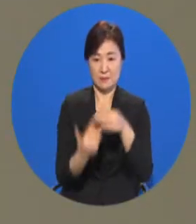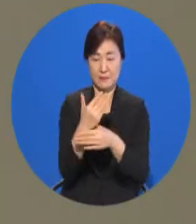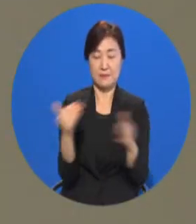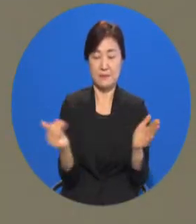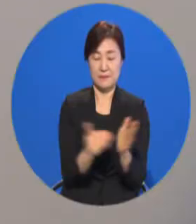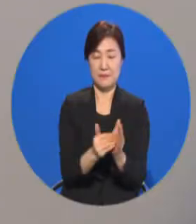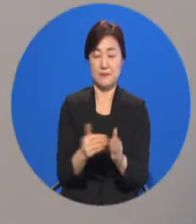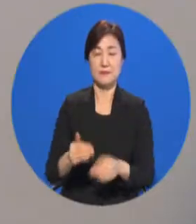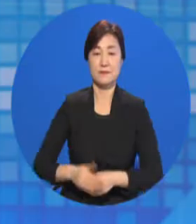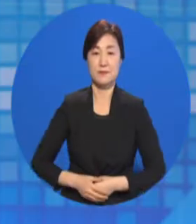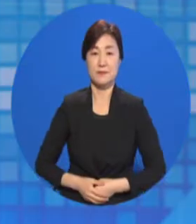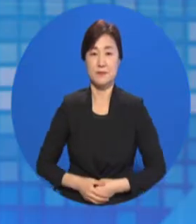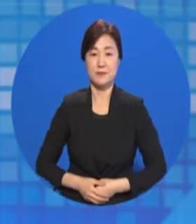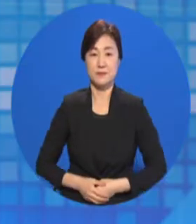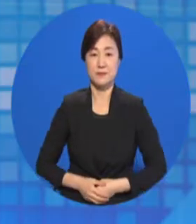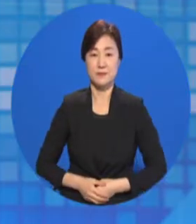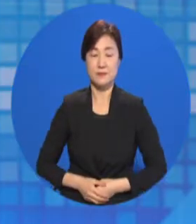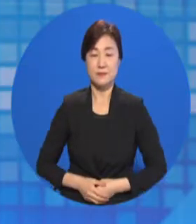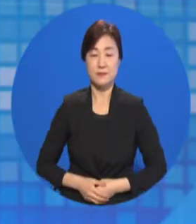설명했습니다.